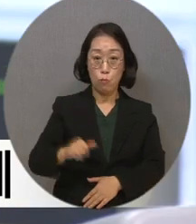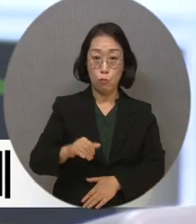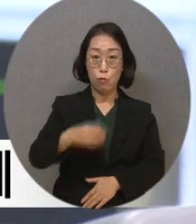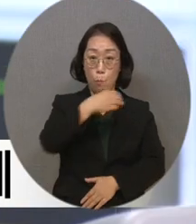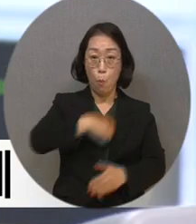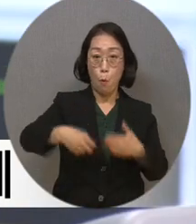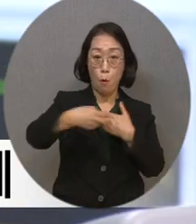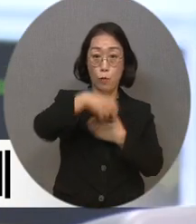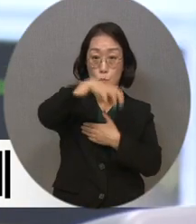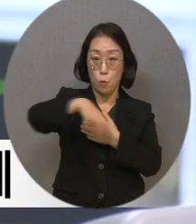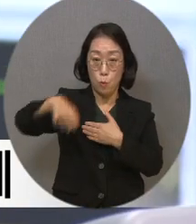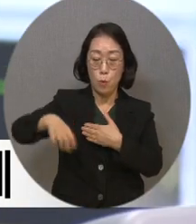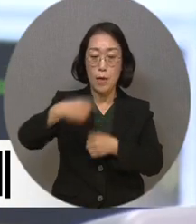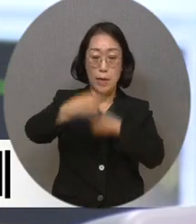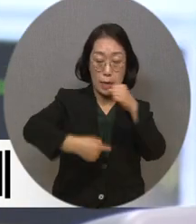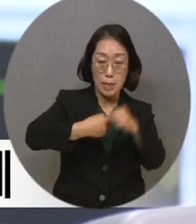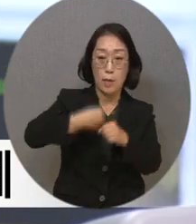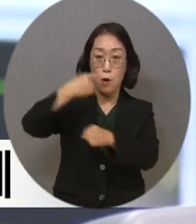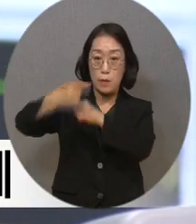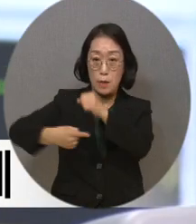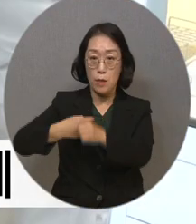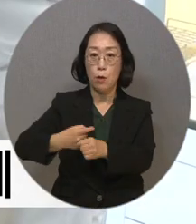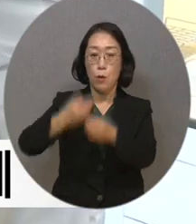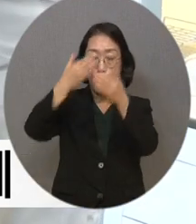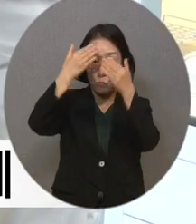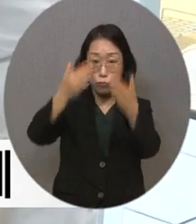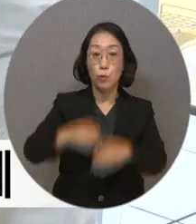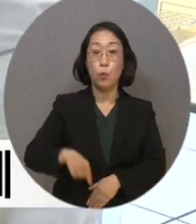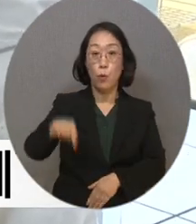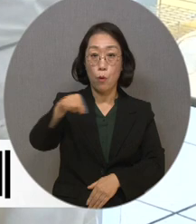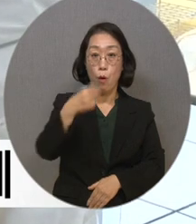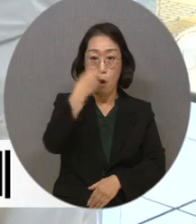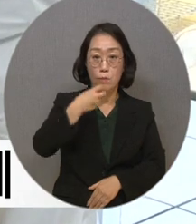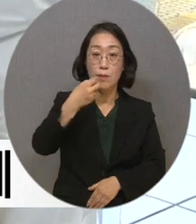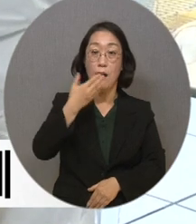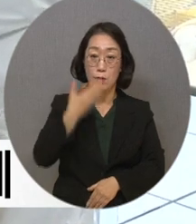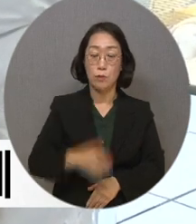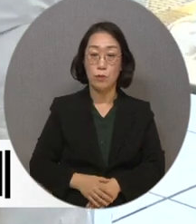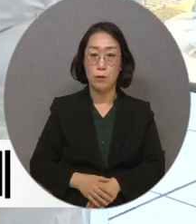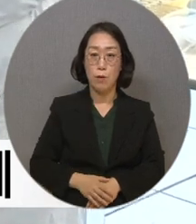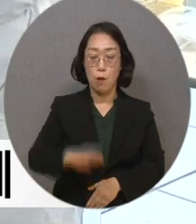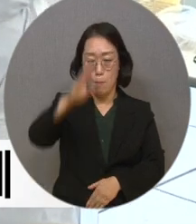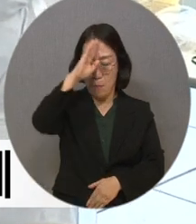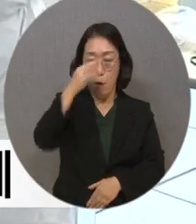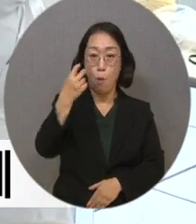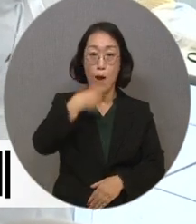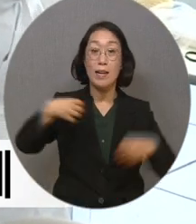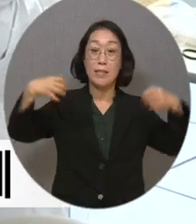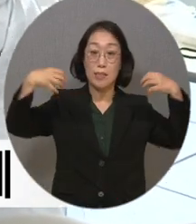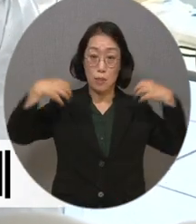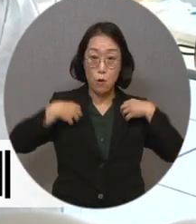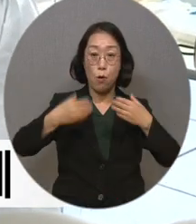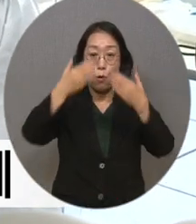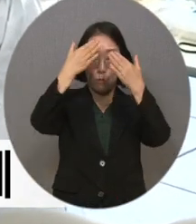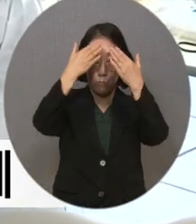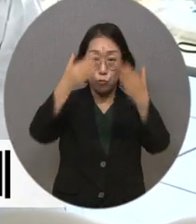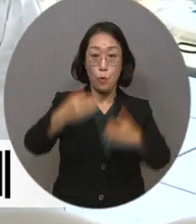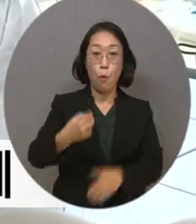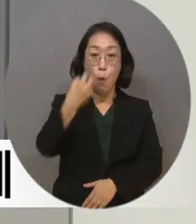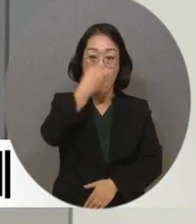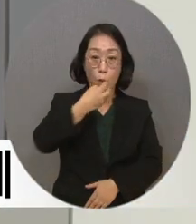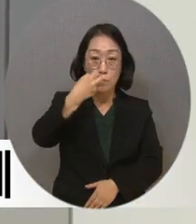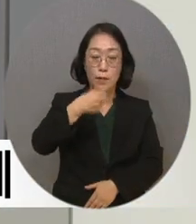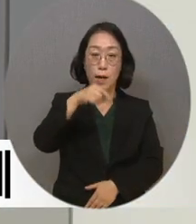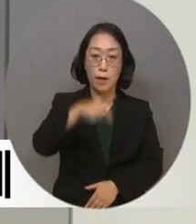보건소에서는 매년 연 1회 무료 결핵검진을 시행하고 있습니다. 질병관리청은 무료 결핵검진 홍보를